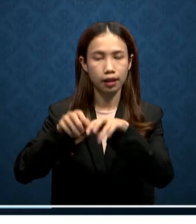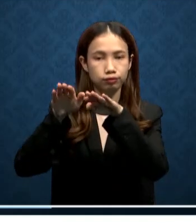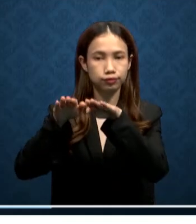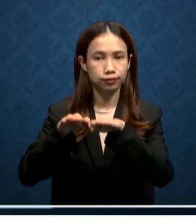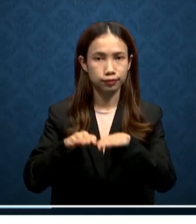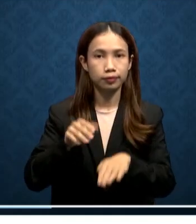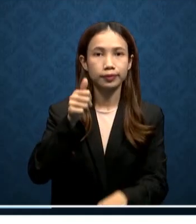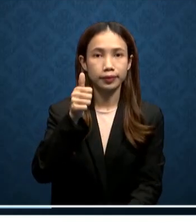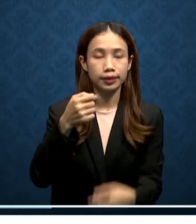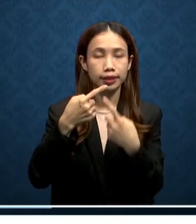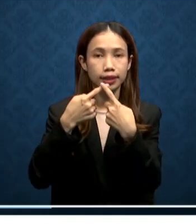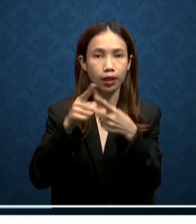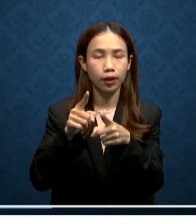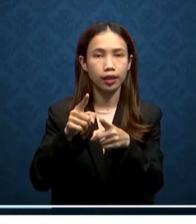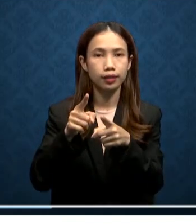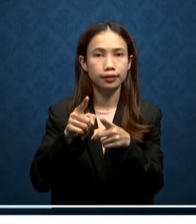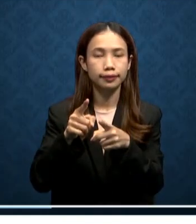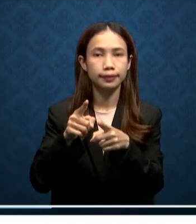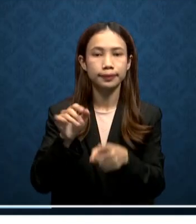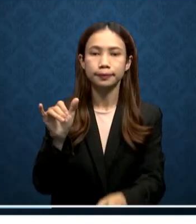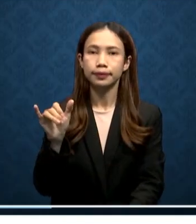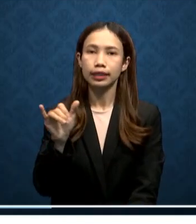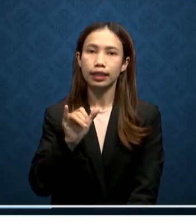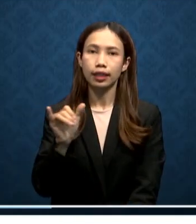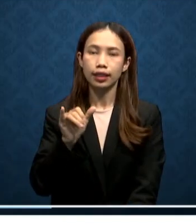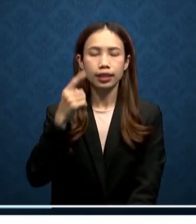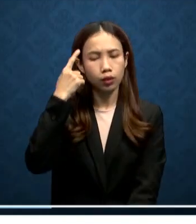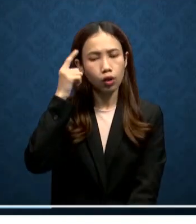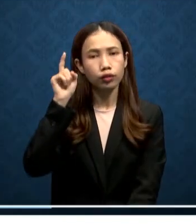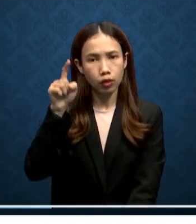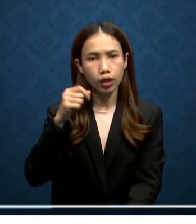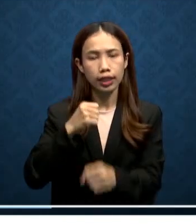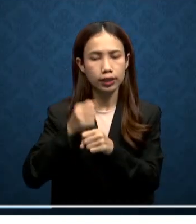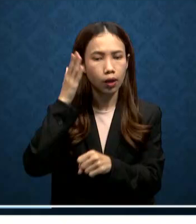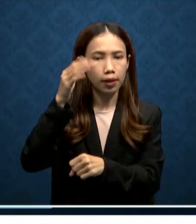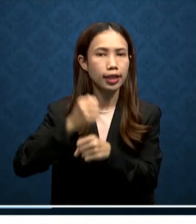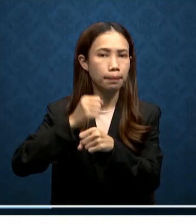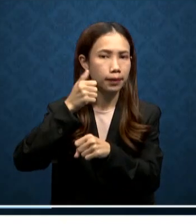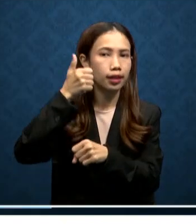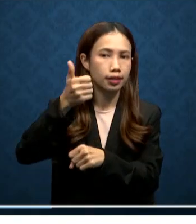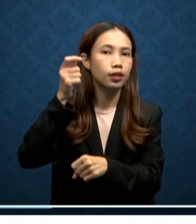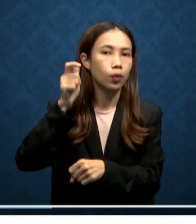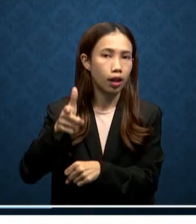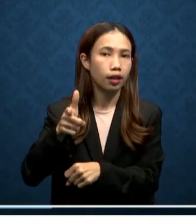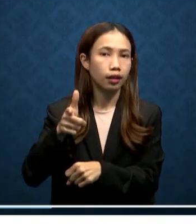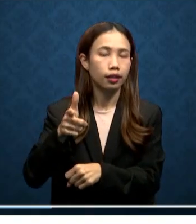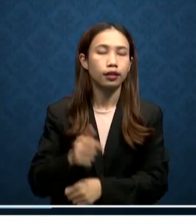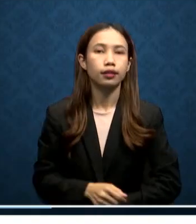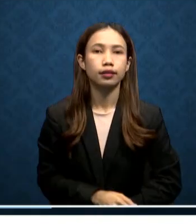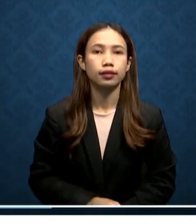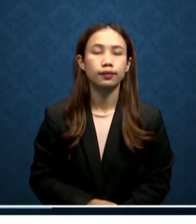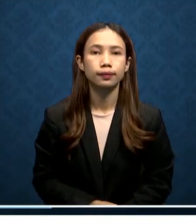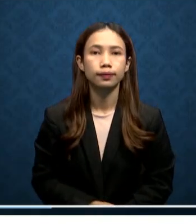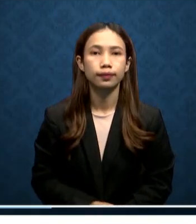นะแต่ว่าก็ยังยังคิดว่าน่าจะทำได้ดีกว่านี้นะครับเอ่อ